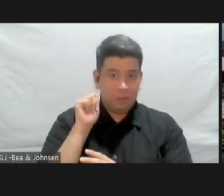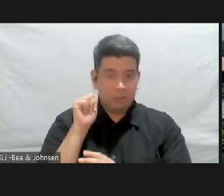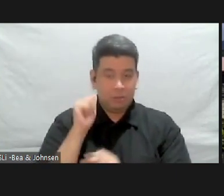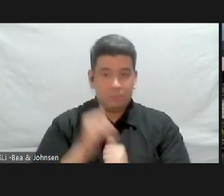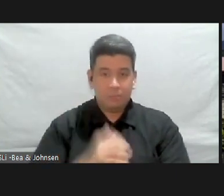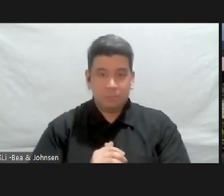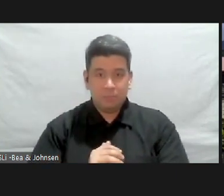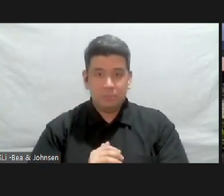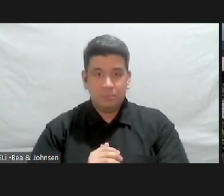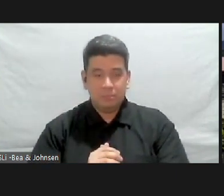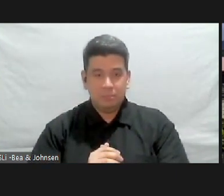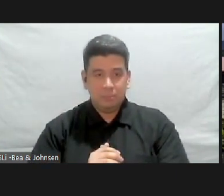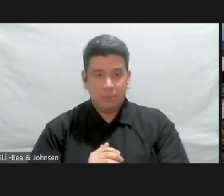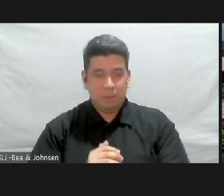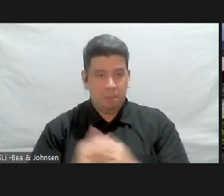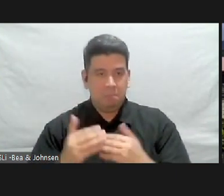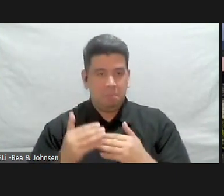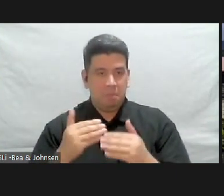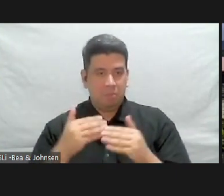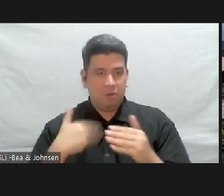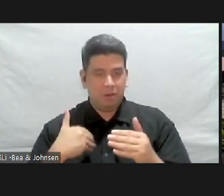ang pagbubuod.